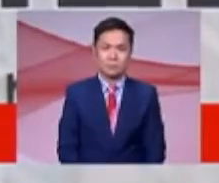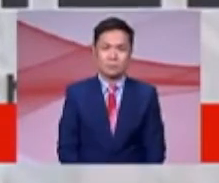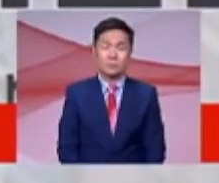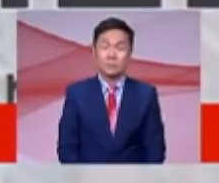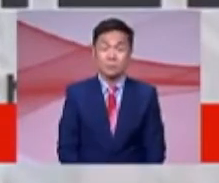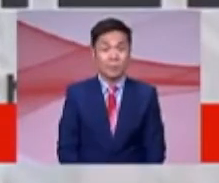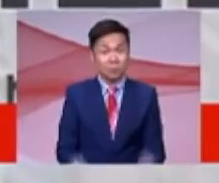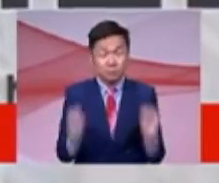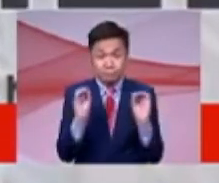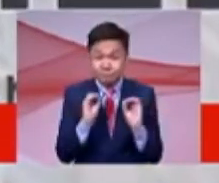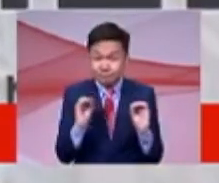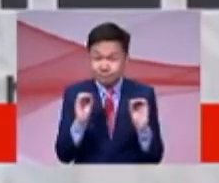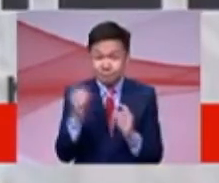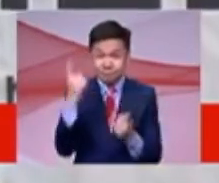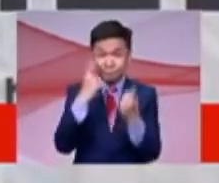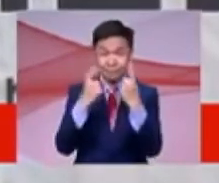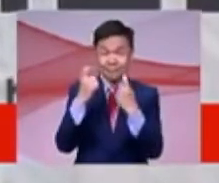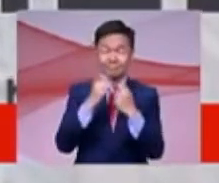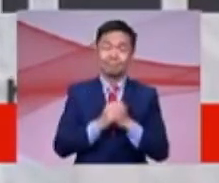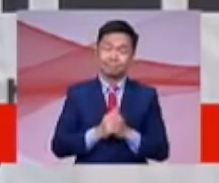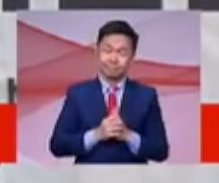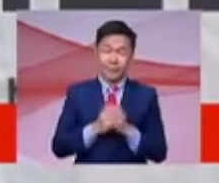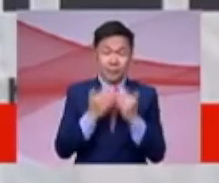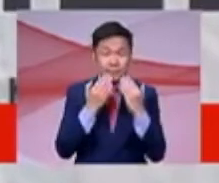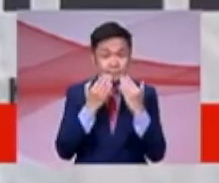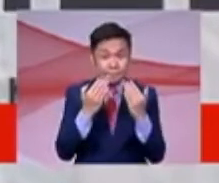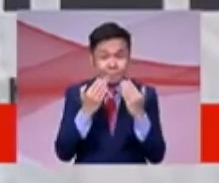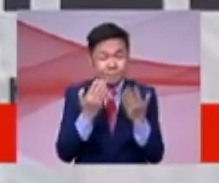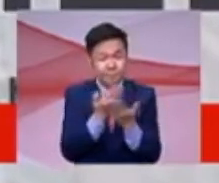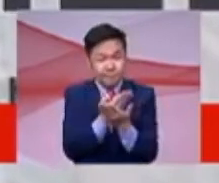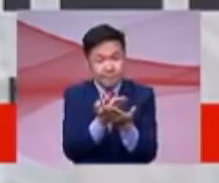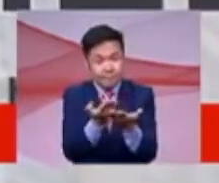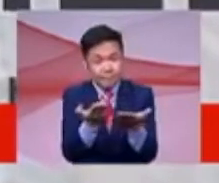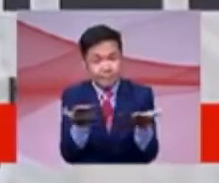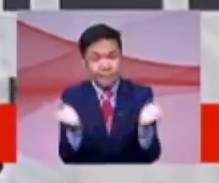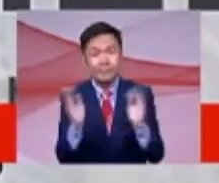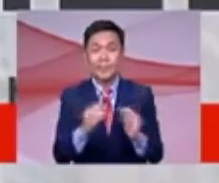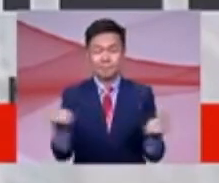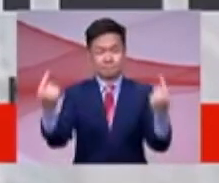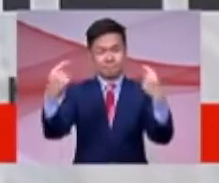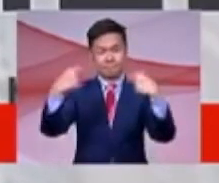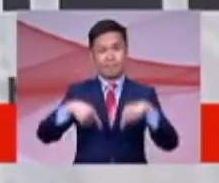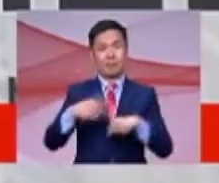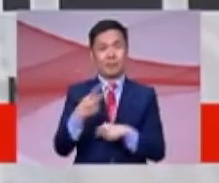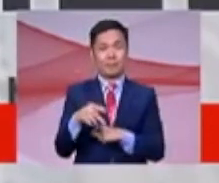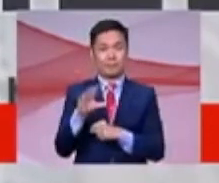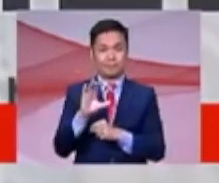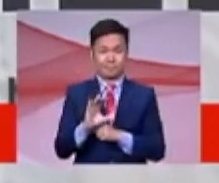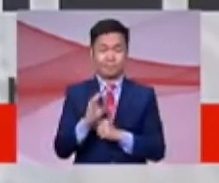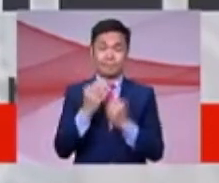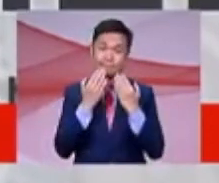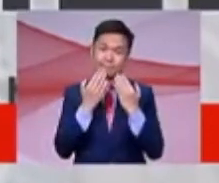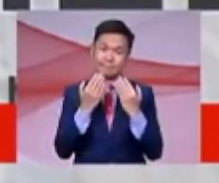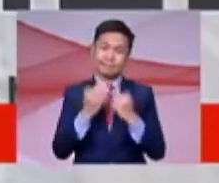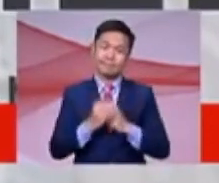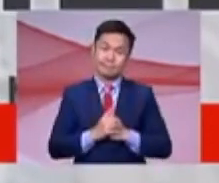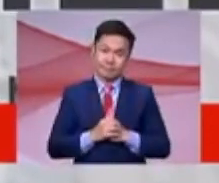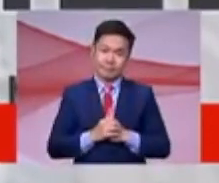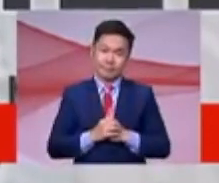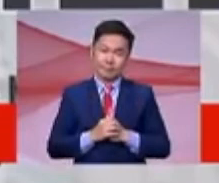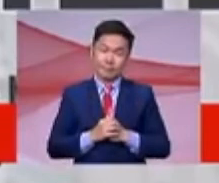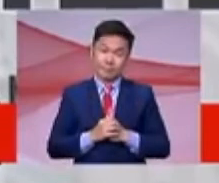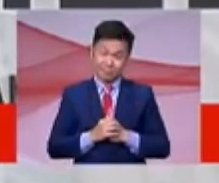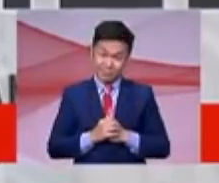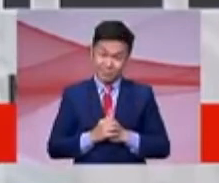Okay, kalau tak ada lagi soalan, saya sekali lagi mengucapkan terima kasih kepada semua yang hadir pada sesi sidang akhbar hari ini,